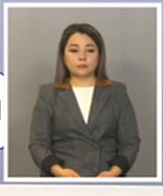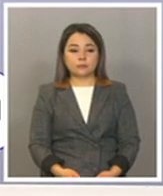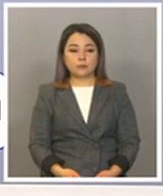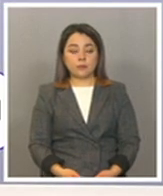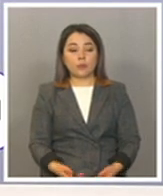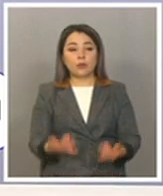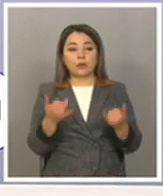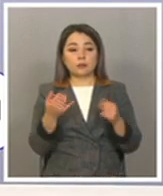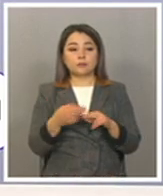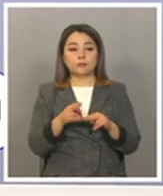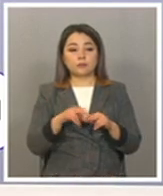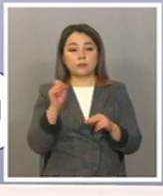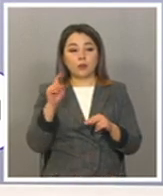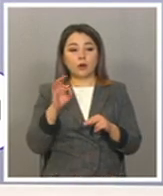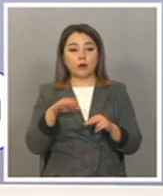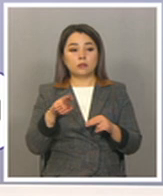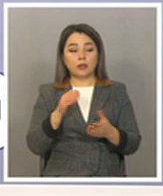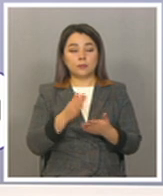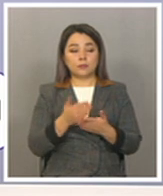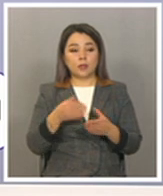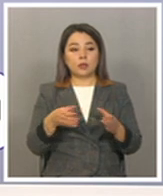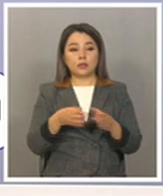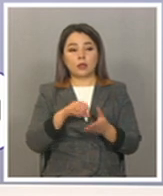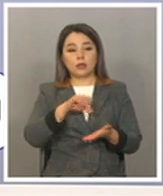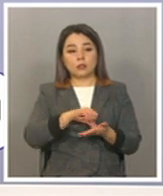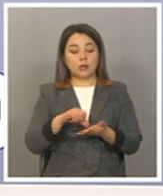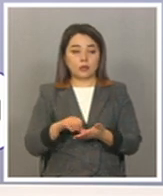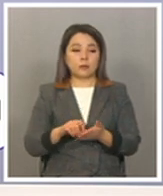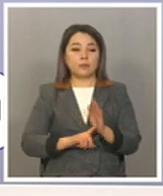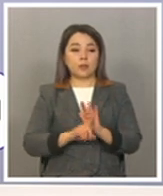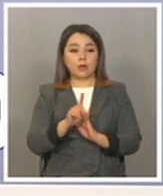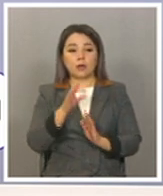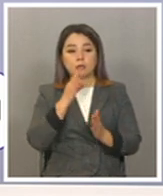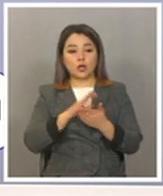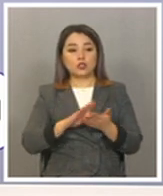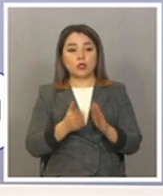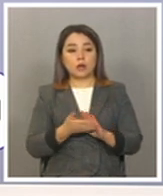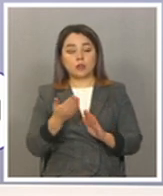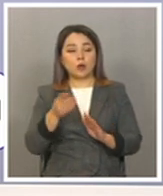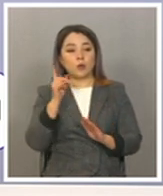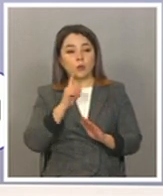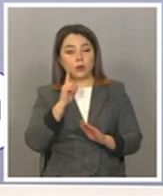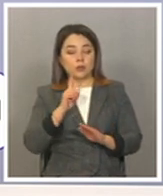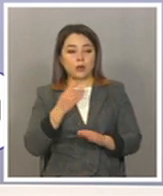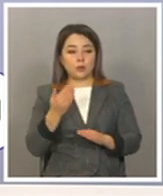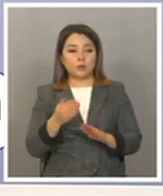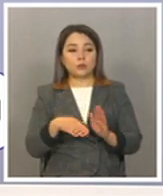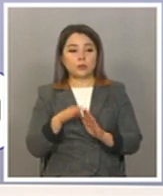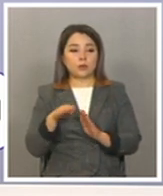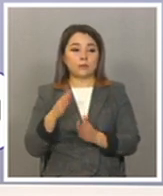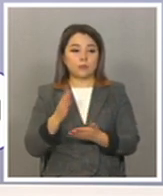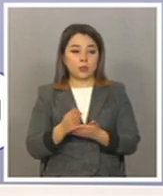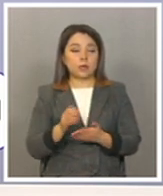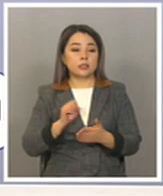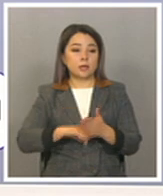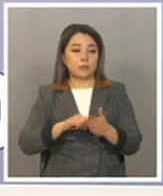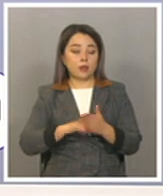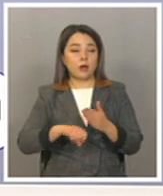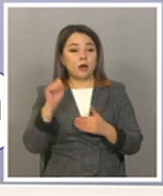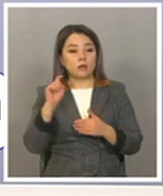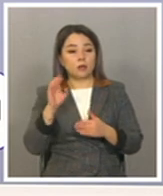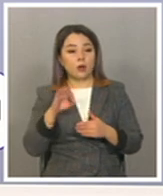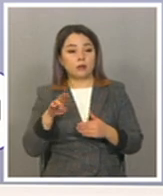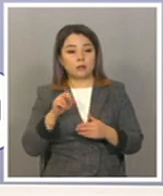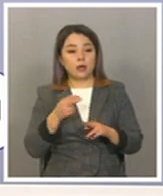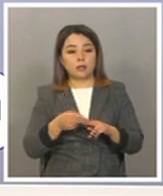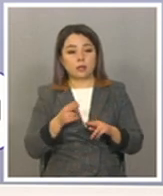Алайда Алтын Орда билігіне Тоқтамыс хан келгеннен кейін жағдай уақытша ғана жақсарды. Себебі Алтын Орда сол